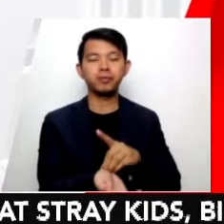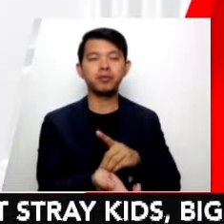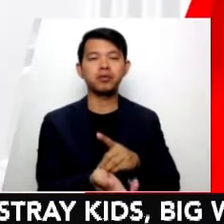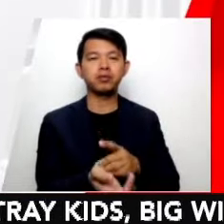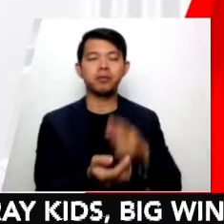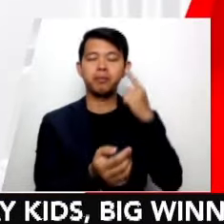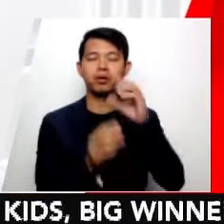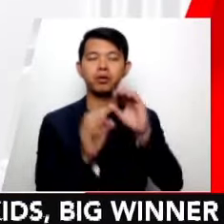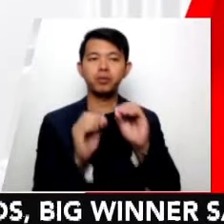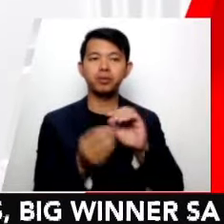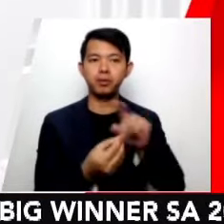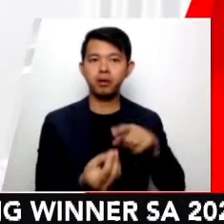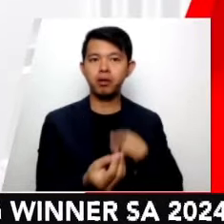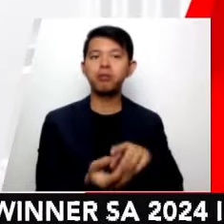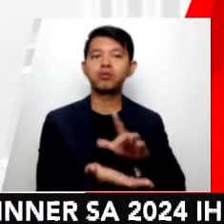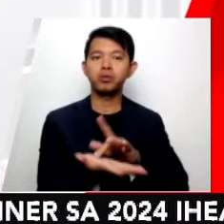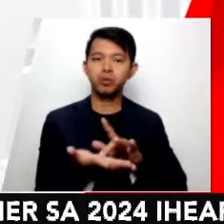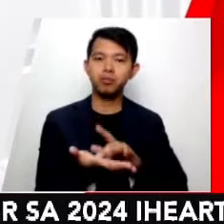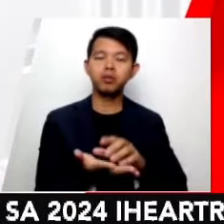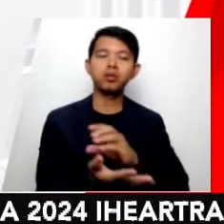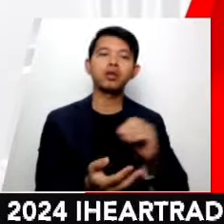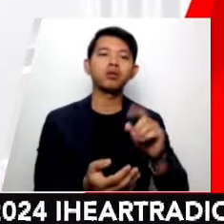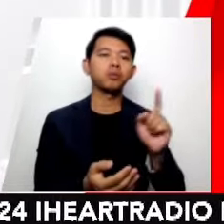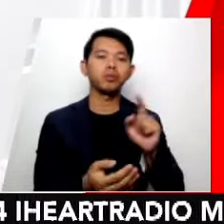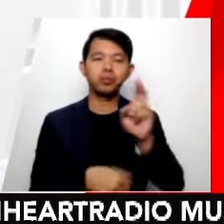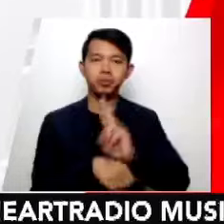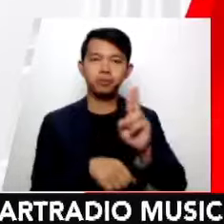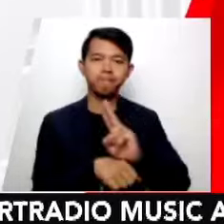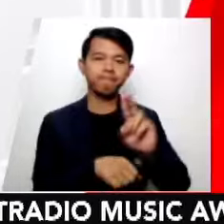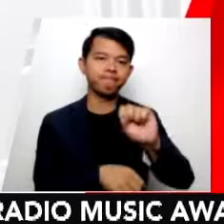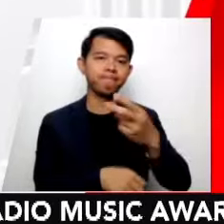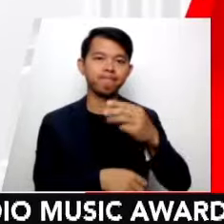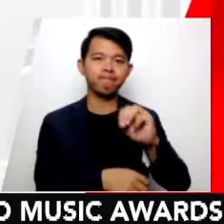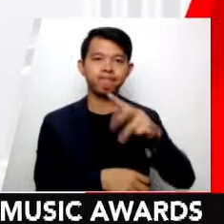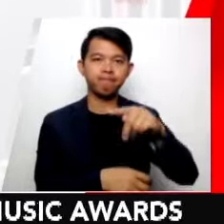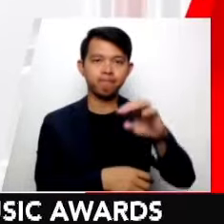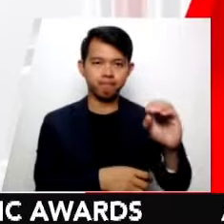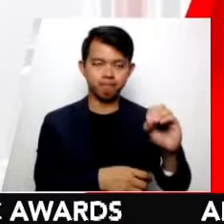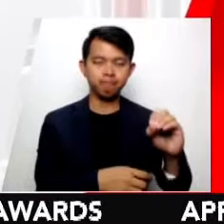shampoo. Epektibo rin ang araw-araw na pagsusuyod ng buhok.